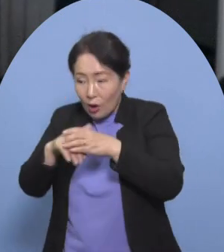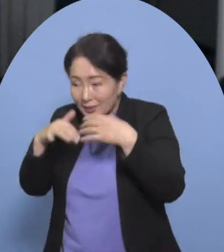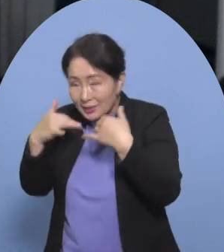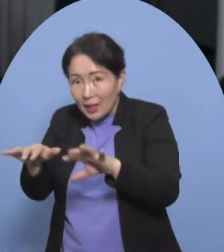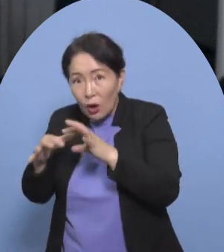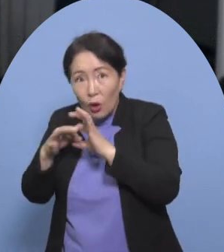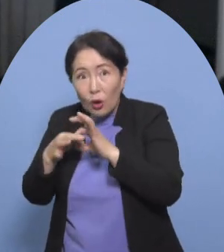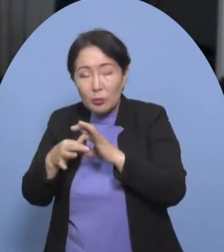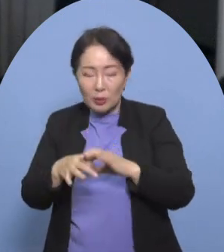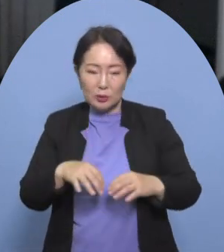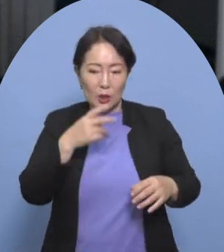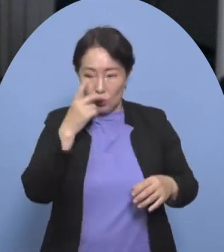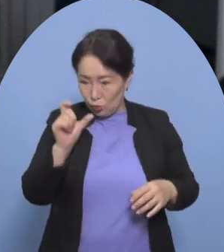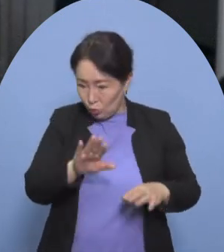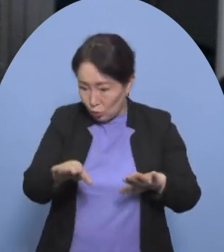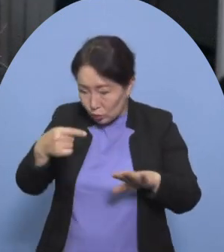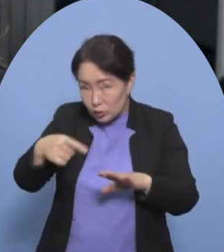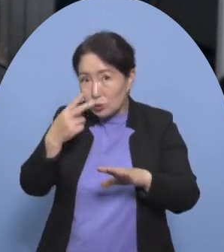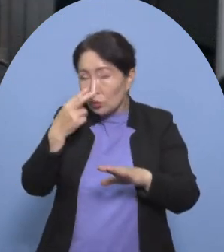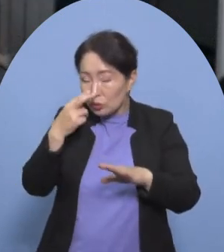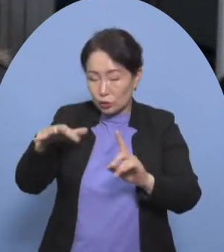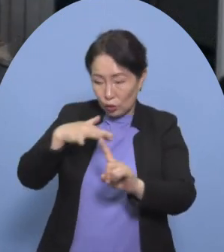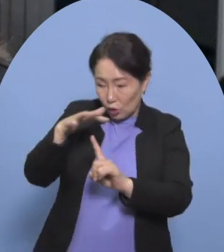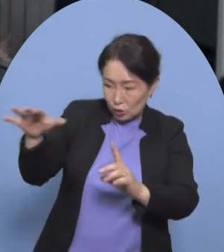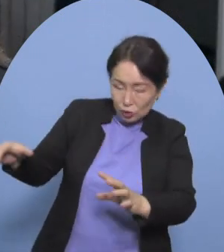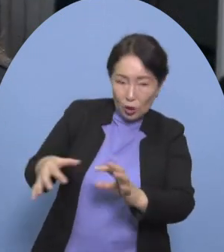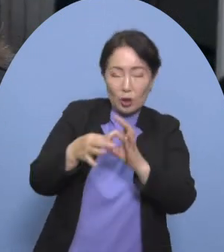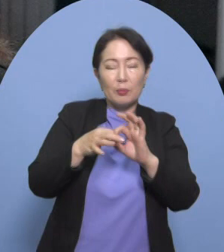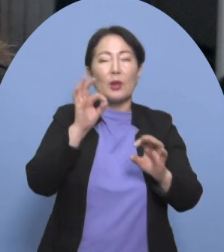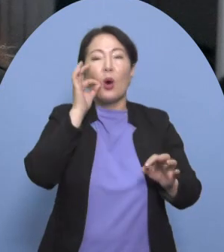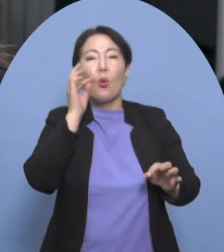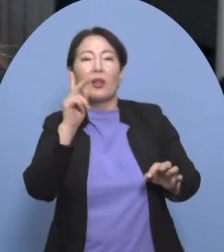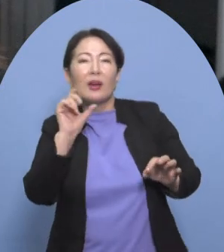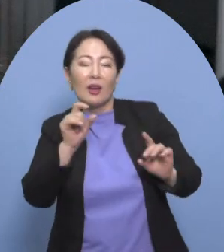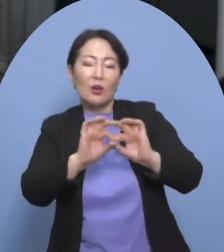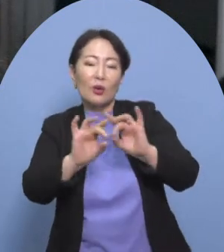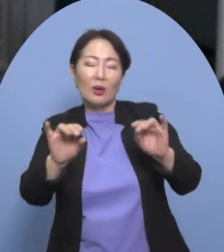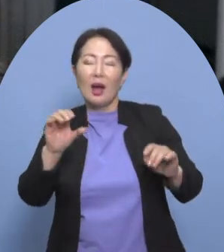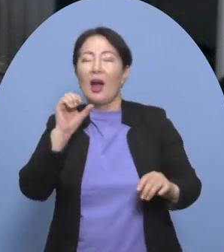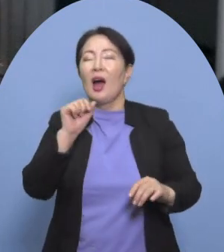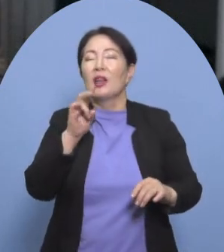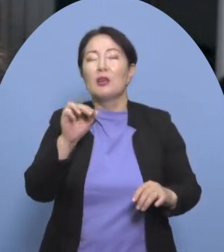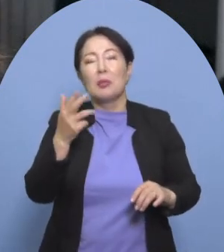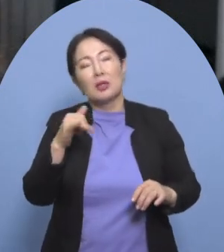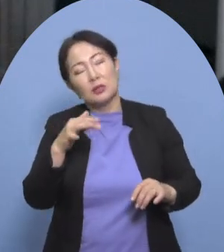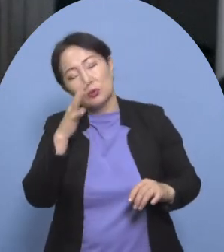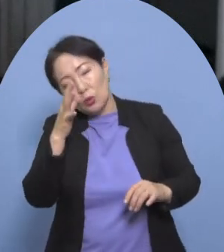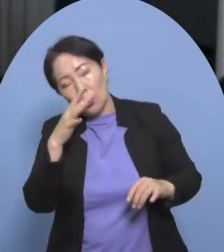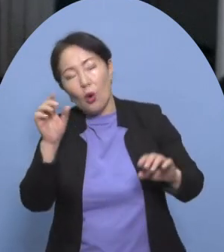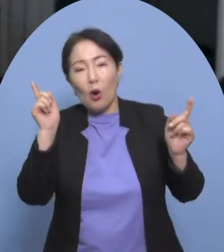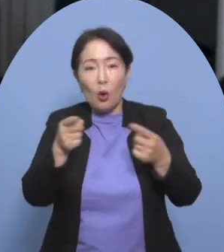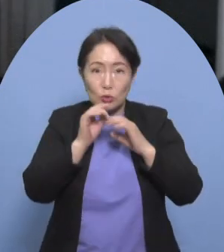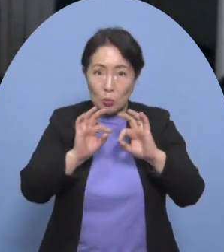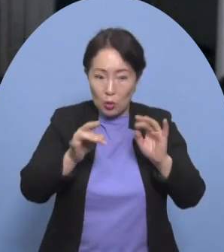тэрийг олоод ихлээр тодорхой хэмжээг үздэг тухайн одоо яг одоо орчин нөхцөл өөрчлөгдгээрээ нөгөө үлгэрийн баатрууд нь өөрчлөгдөж байна. Анимашн дуу сонсдог хөгжим одоо